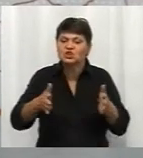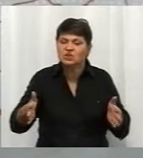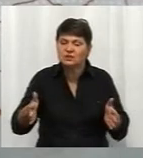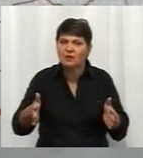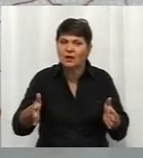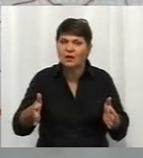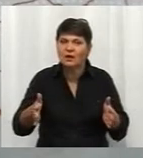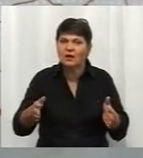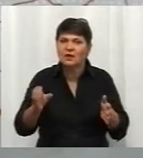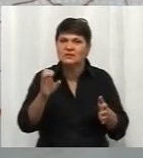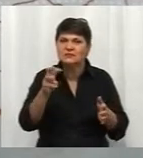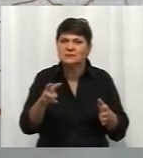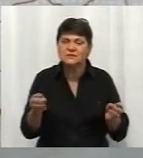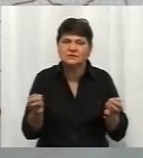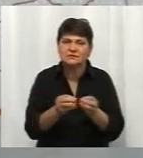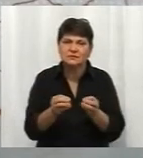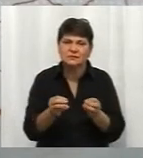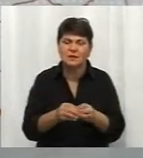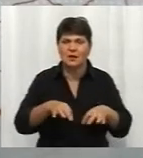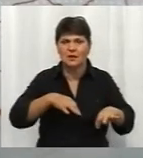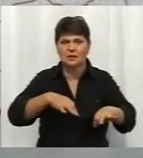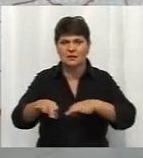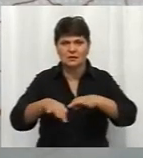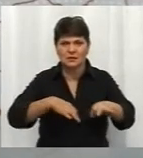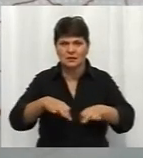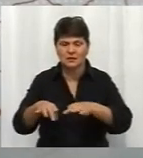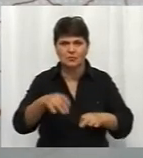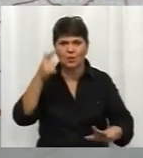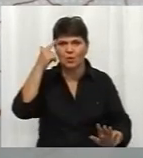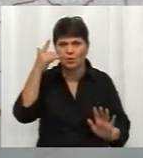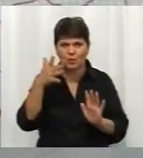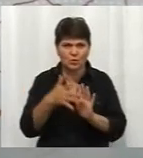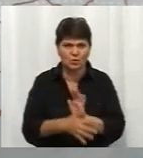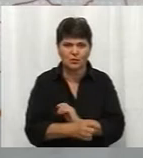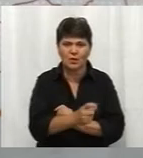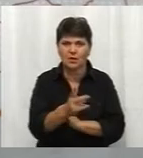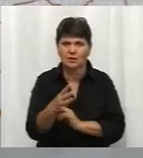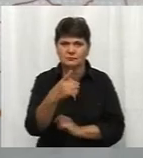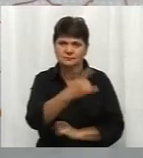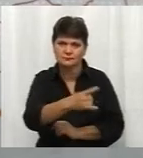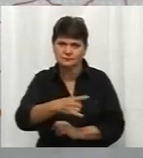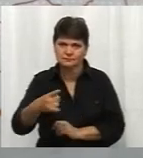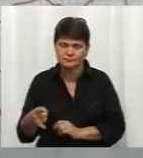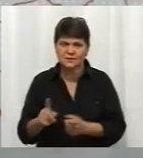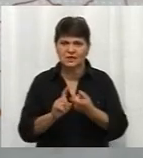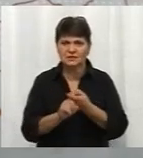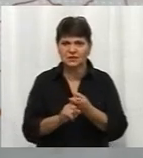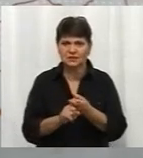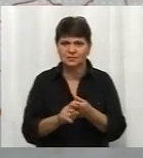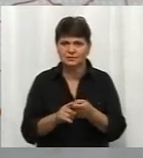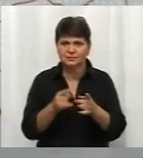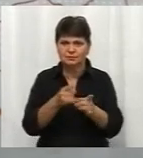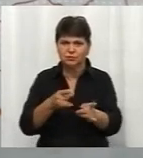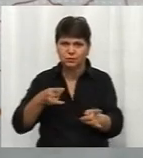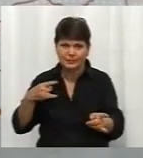залишається незмінною, кількість транспортних засобів, а ми, як правило, розуміємо, що від кількості транспортних засобів залежить і щільність транспортного